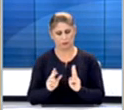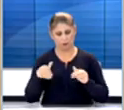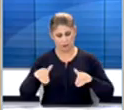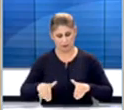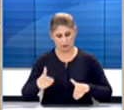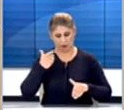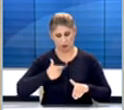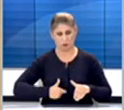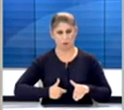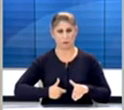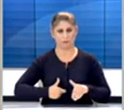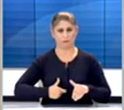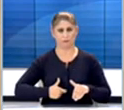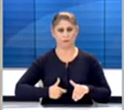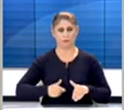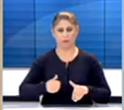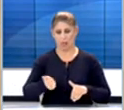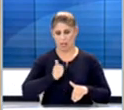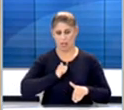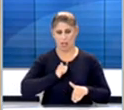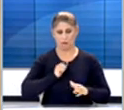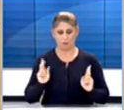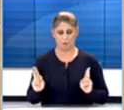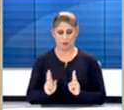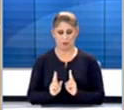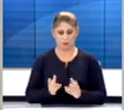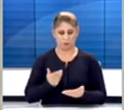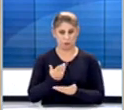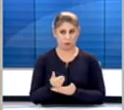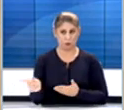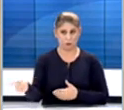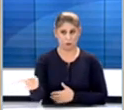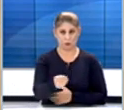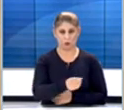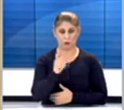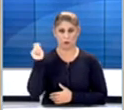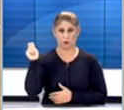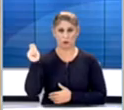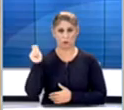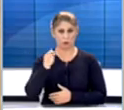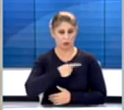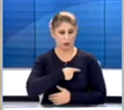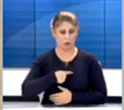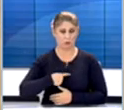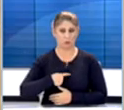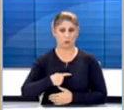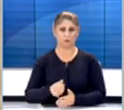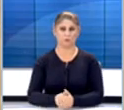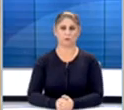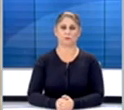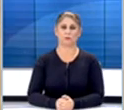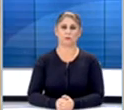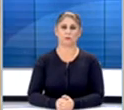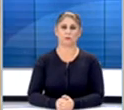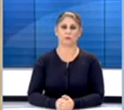εγώ τον αυτοπεριορισμό τον οποίο ζητώ και από τους άλλους πολιτικούς αρχηγούς, στο ζήτημα